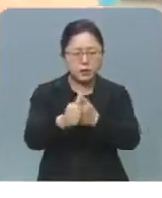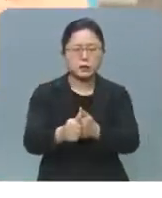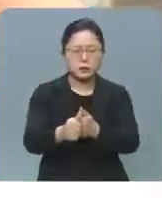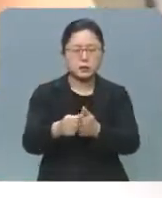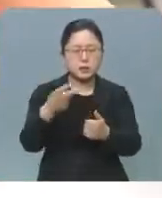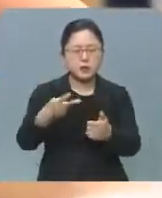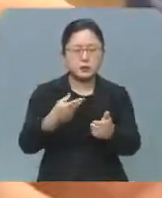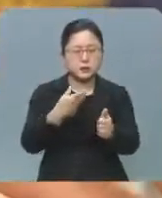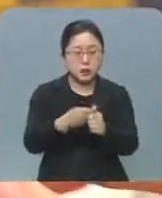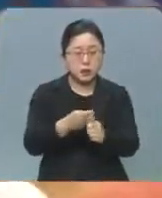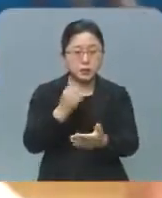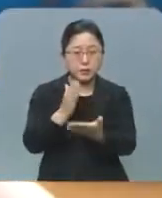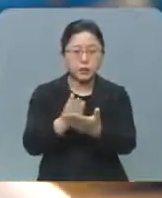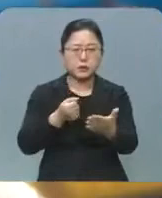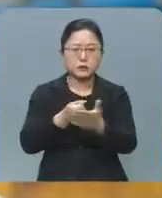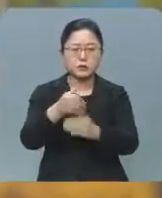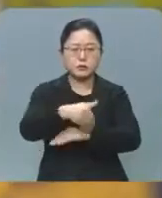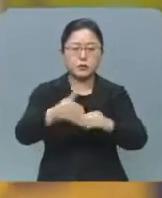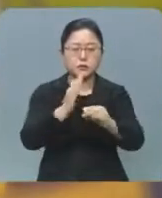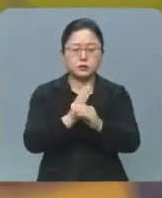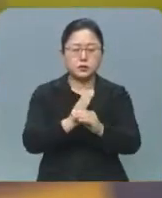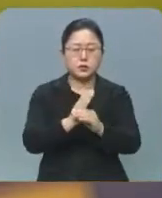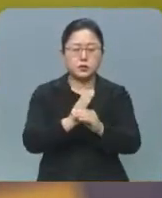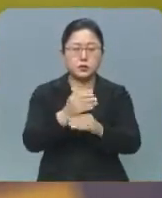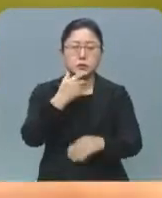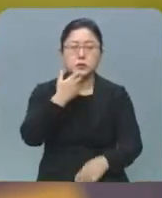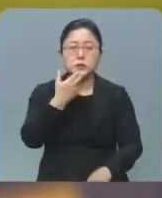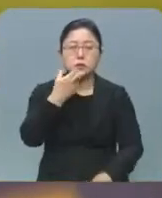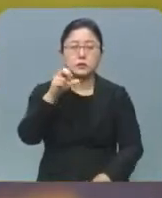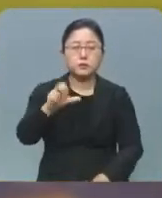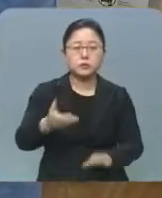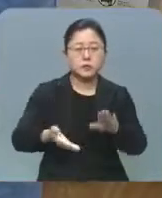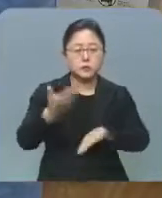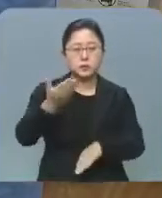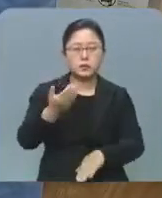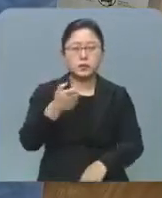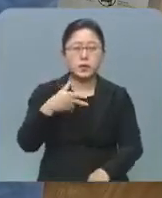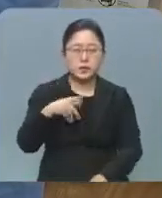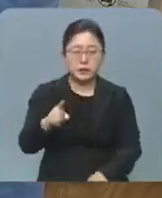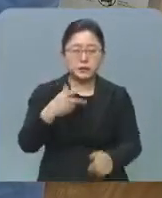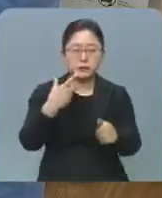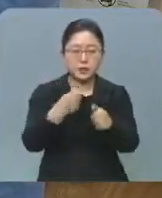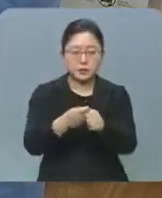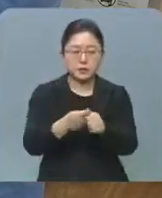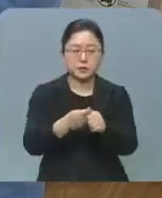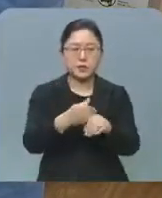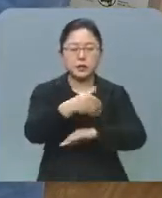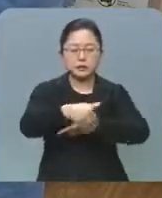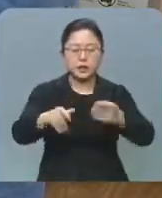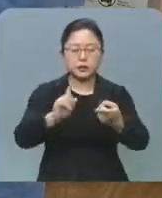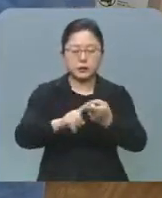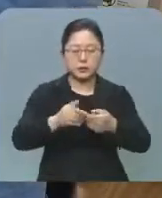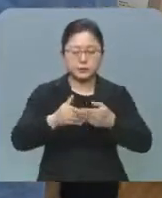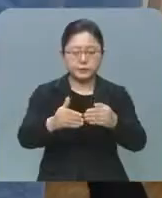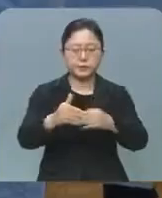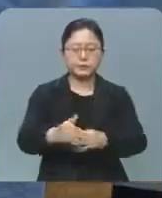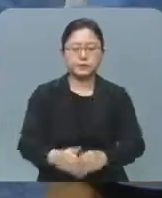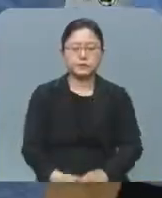재개 여부를 판단할 예정입니다. 한편 75세 이상을 대상으로 한 화이자 백신 접종은 예정대로